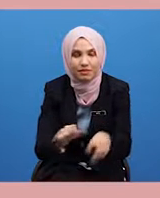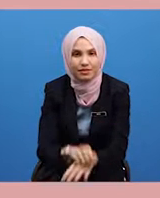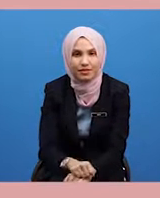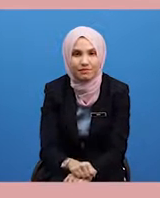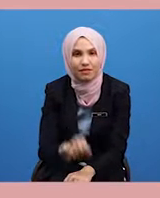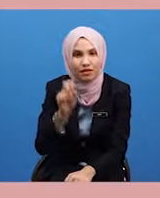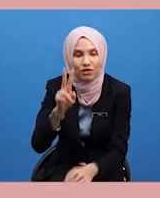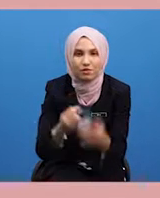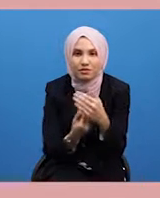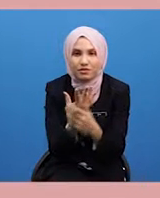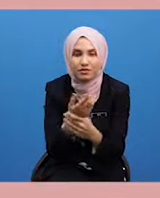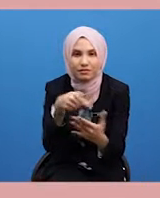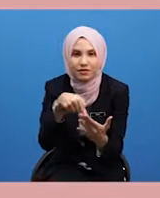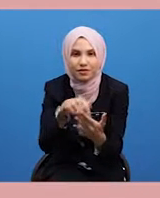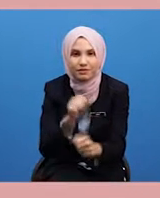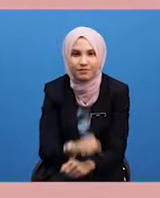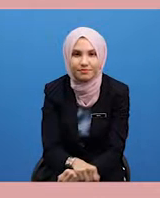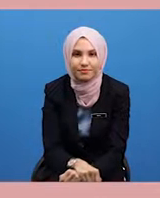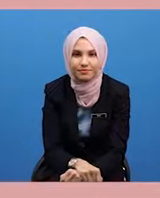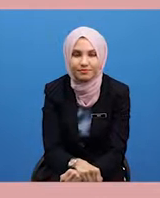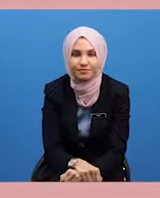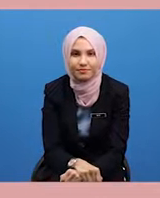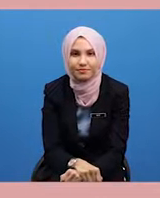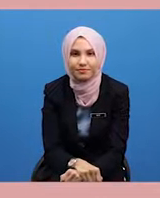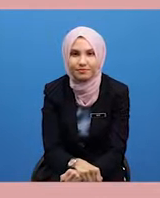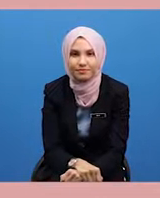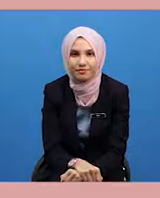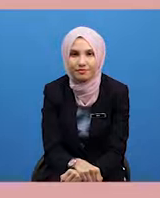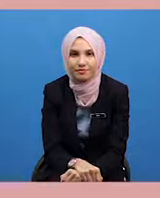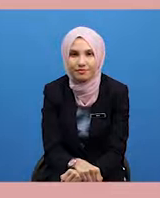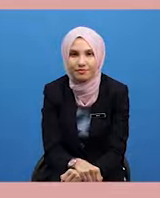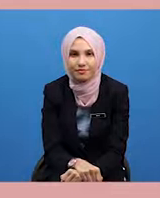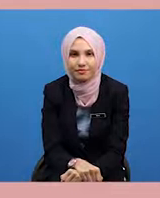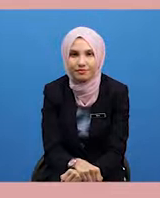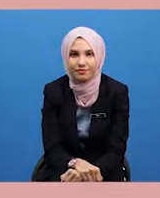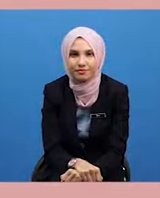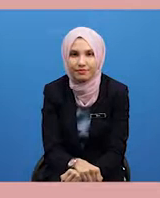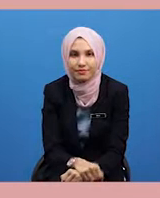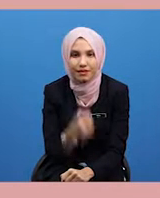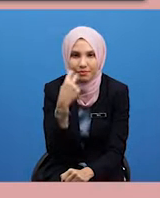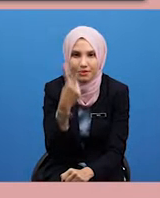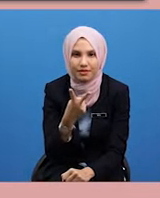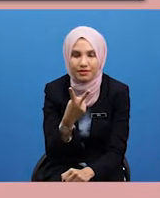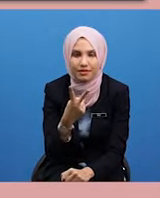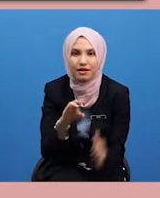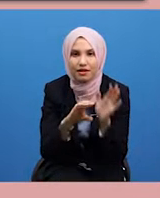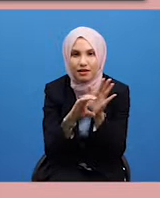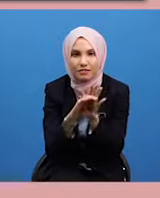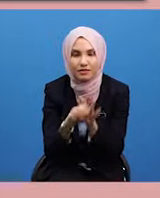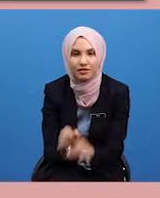bagi percambahan epigeal dan juga percambahan hypogeal? Perhatikan gambar rajah